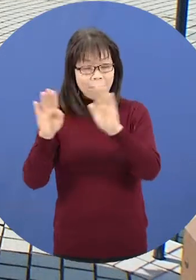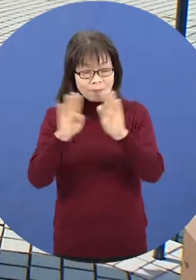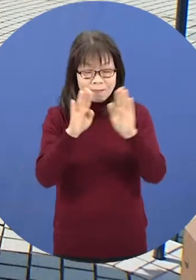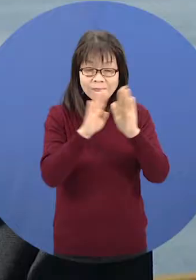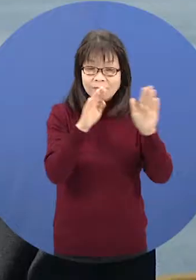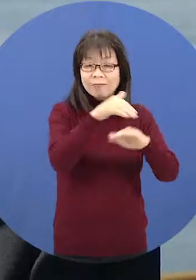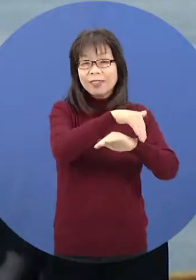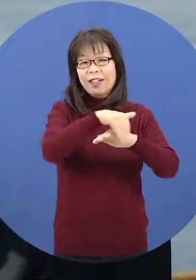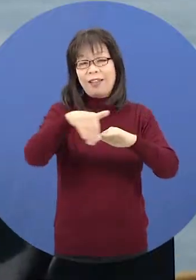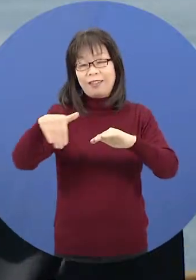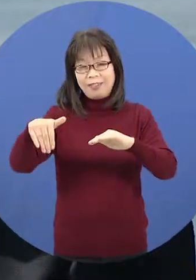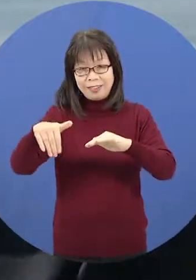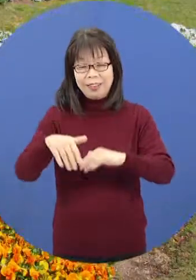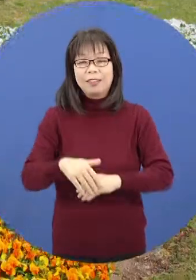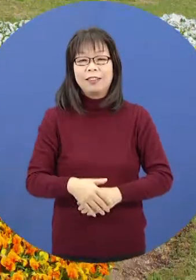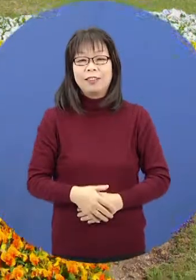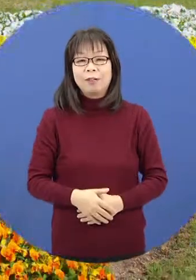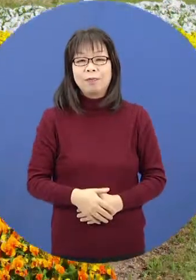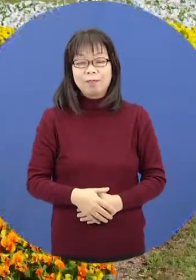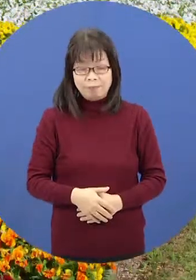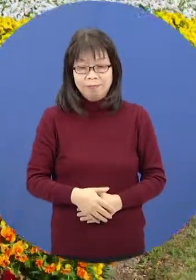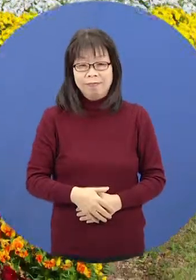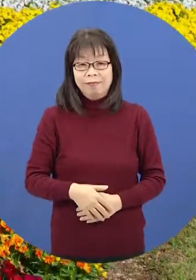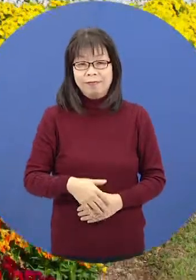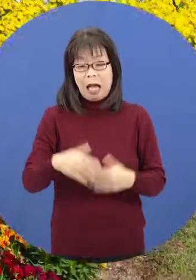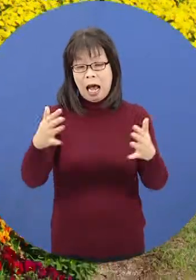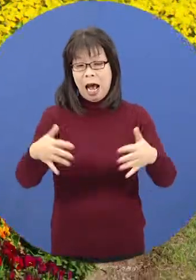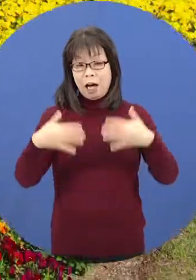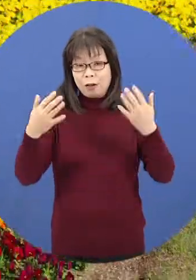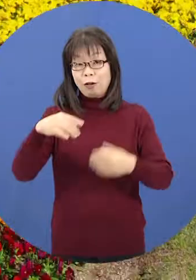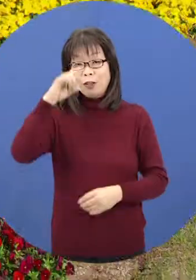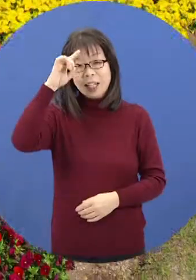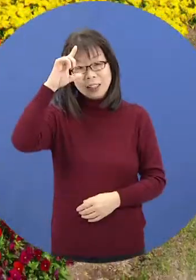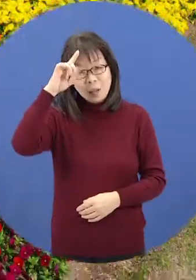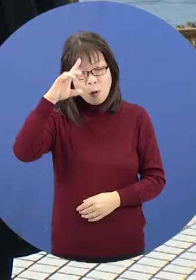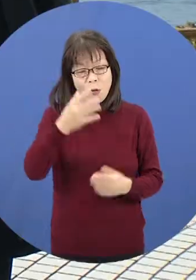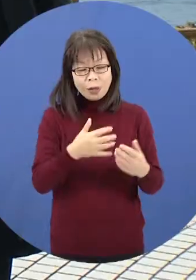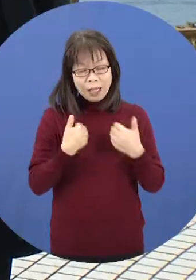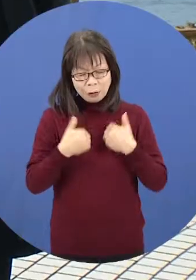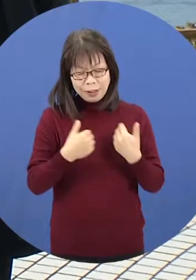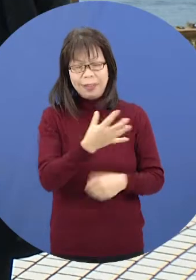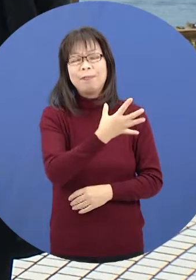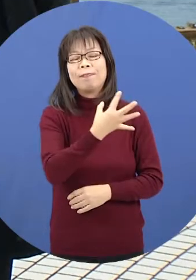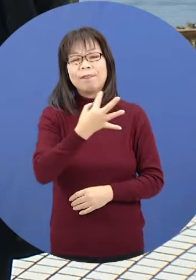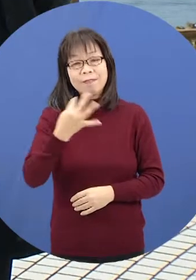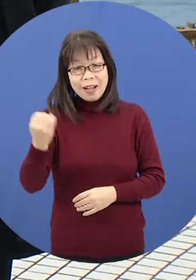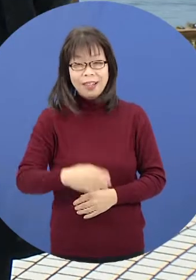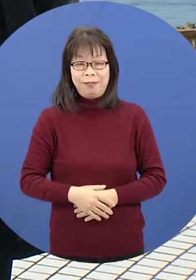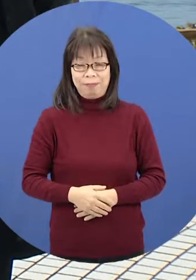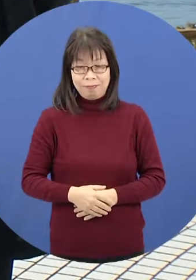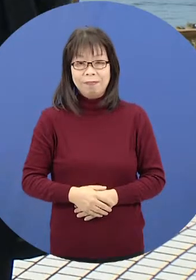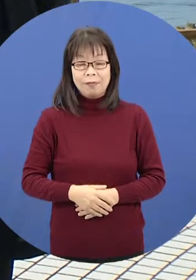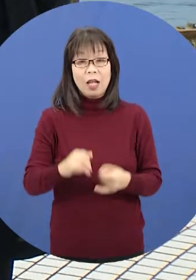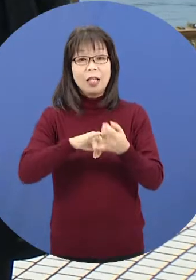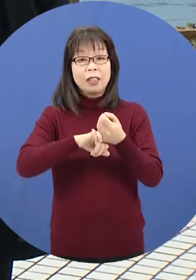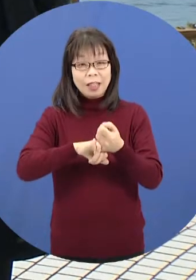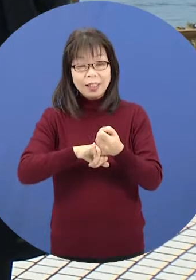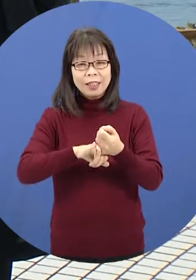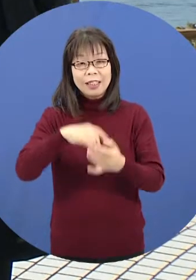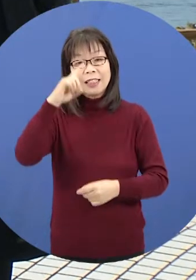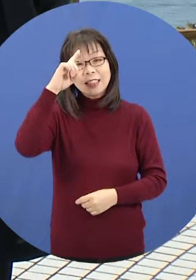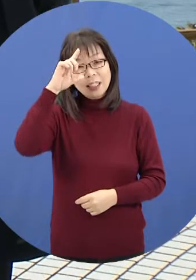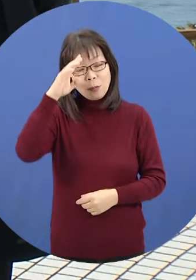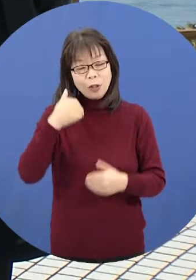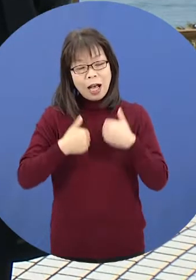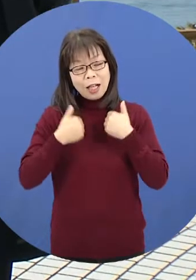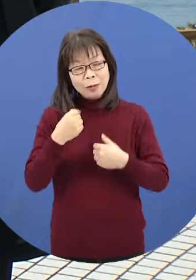されますね。 はい、春の佐世保も見どころが目白押しです。春の行楽シーズンにはぜひ佐世保